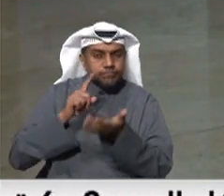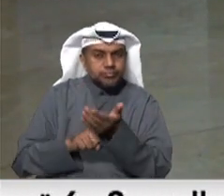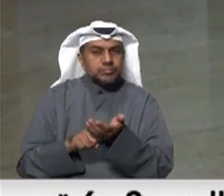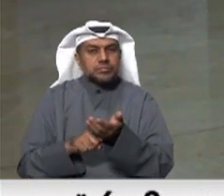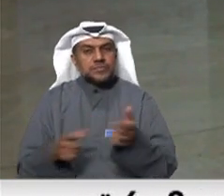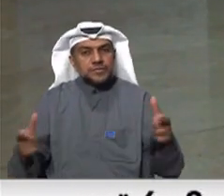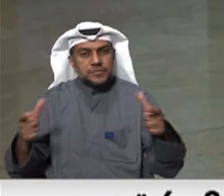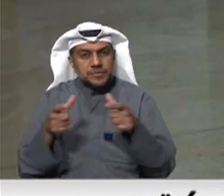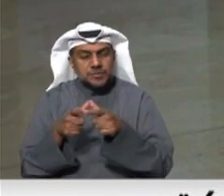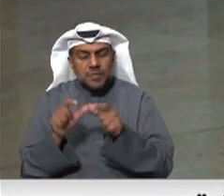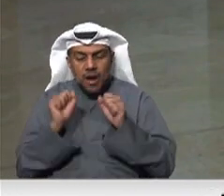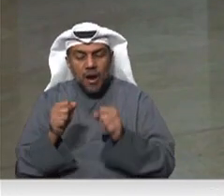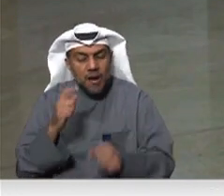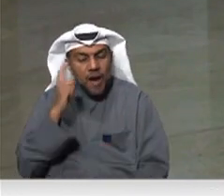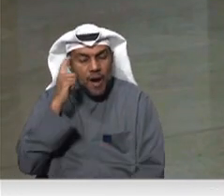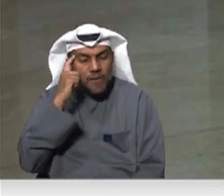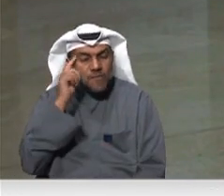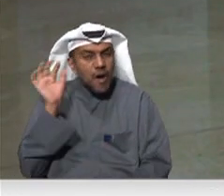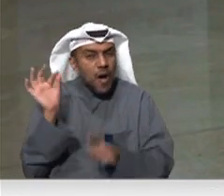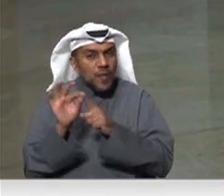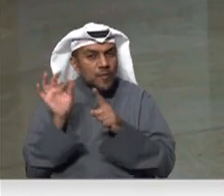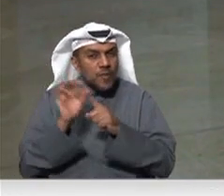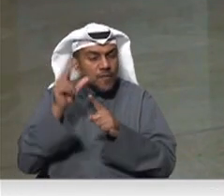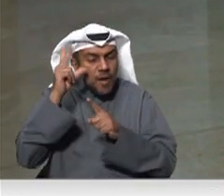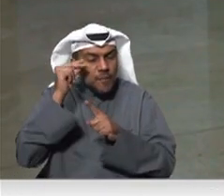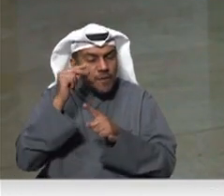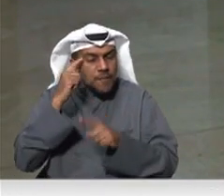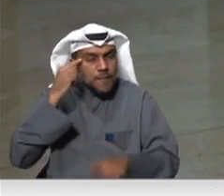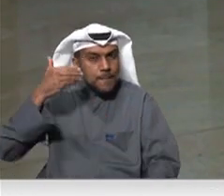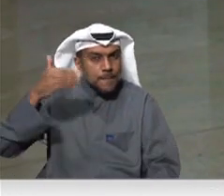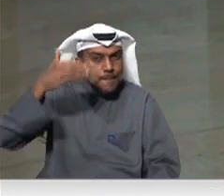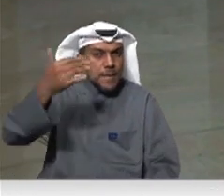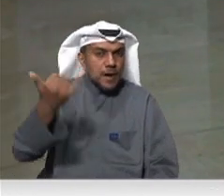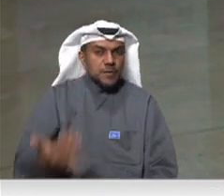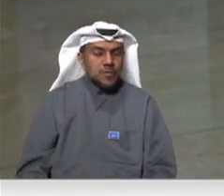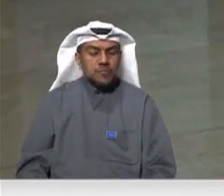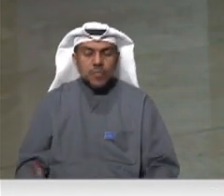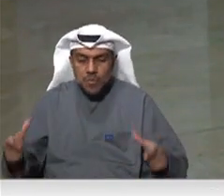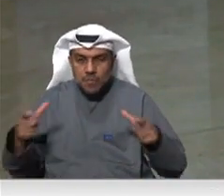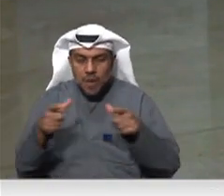هو الوصول لخارطة طريق مشتركة يلتزم بها الجميع